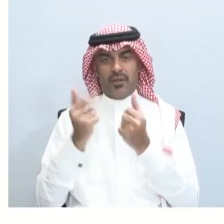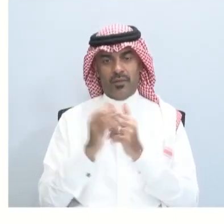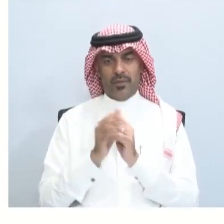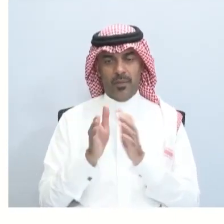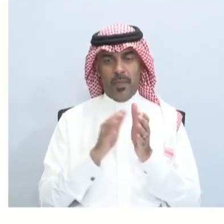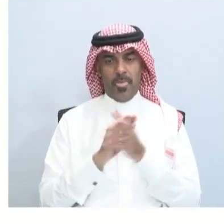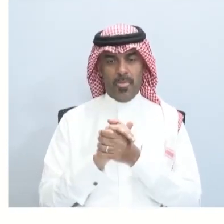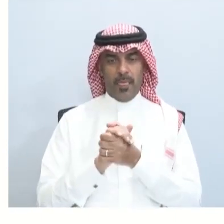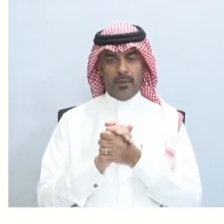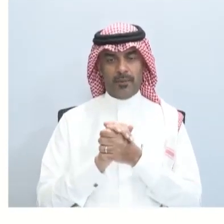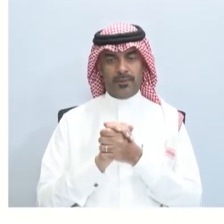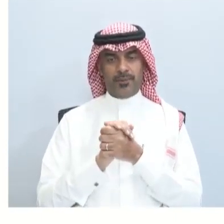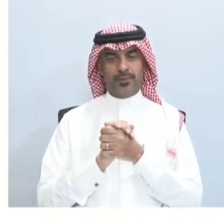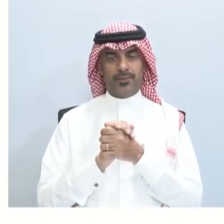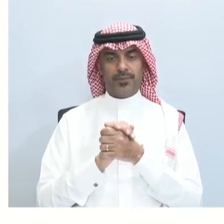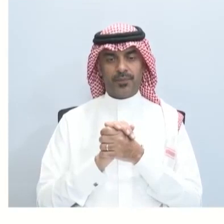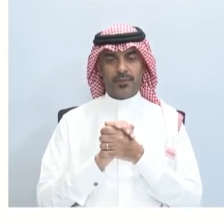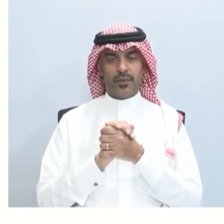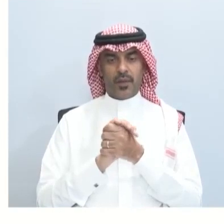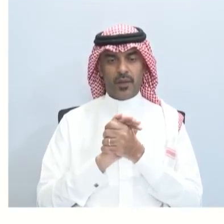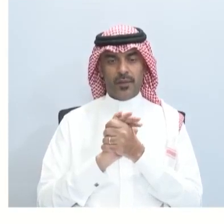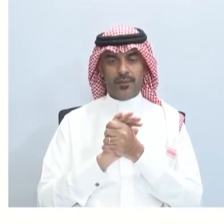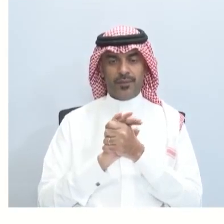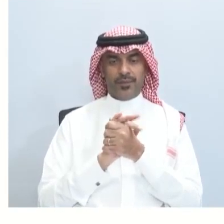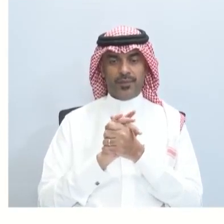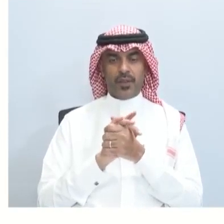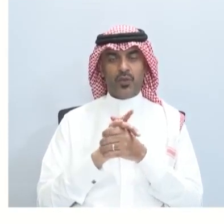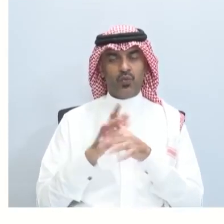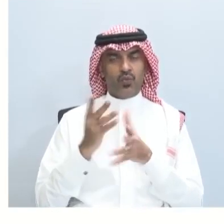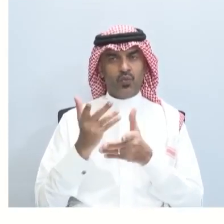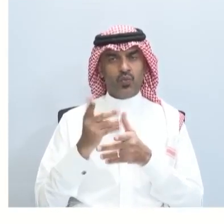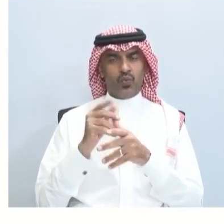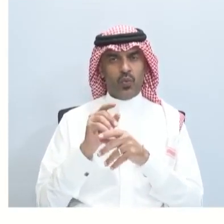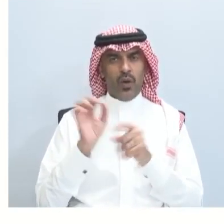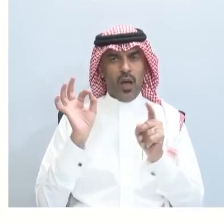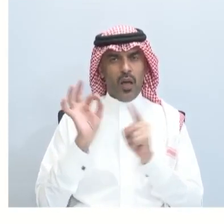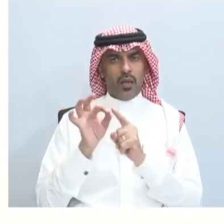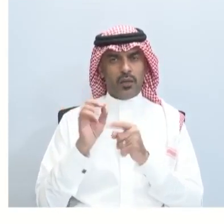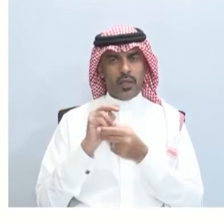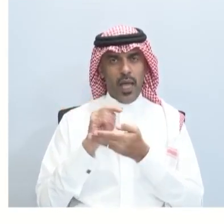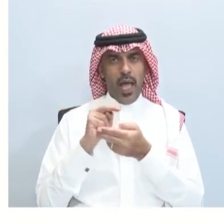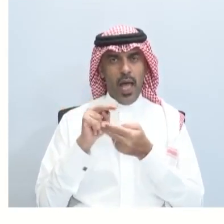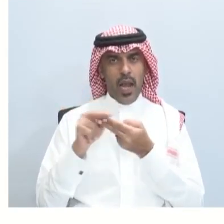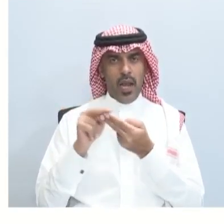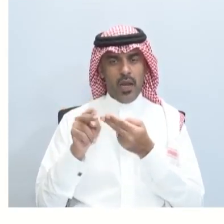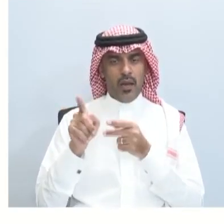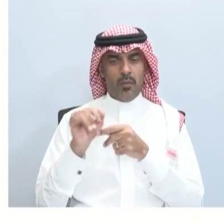يقصد بحل المتباينه ايجاد قيم المتغير التي تجعل المتباينه صحيحه